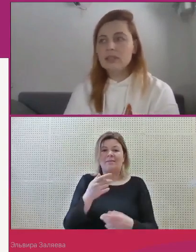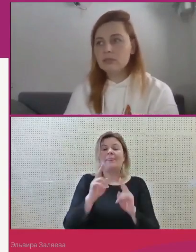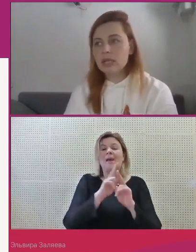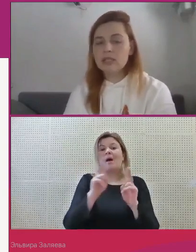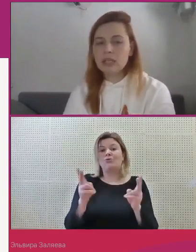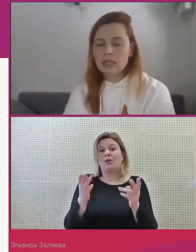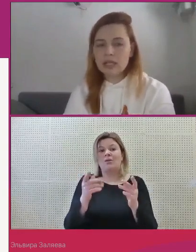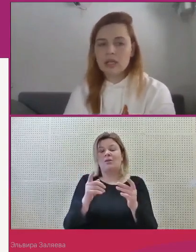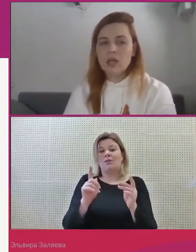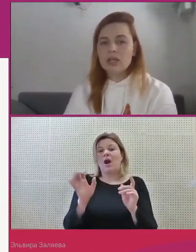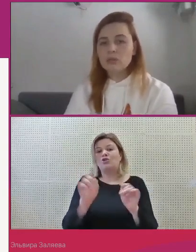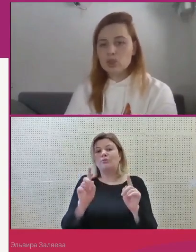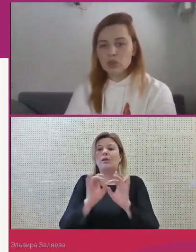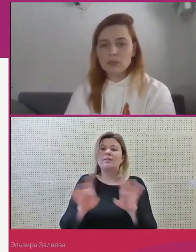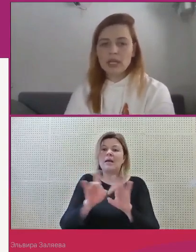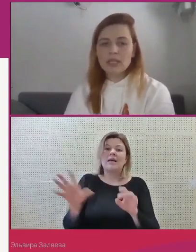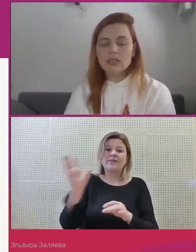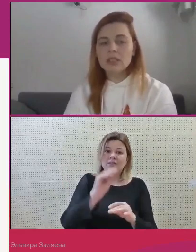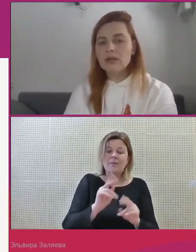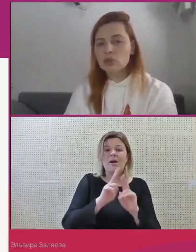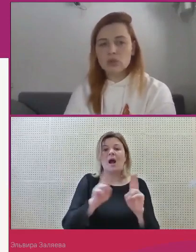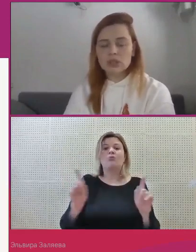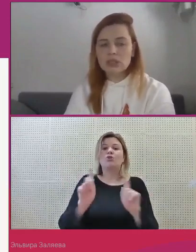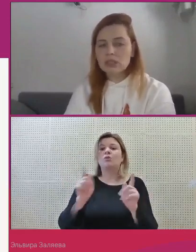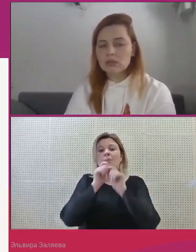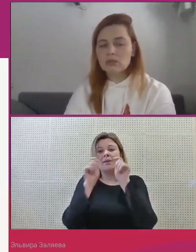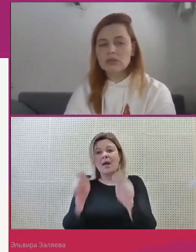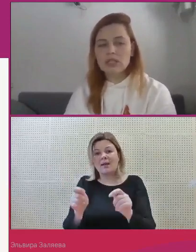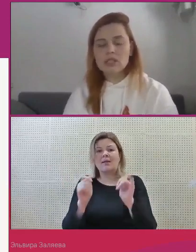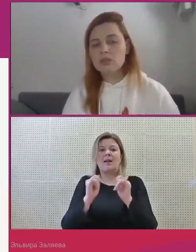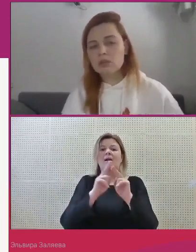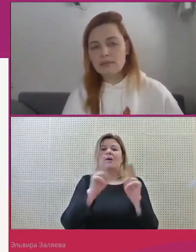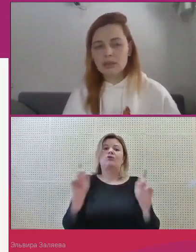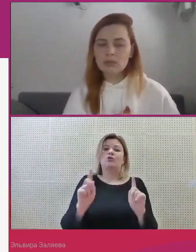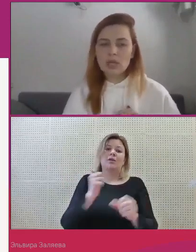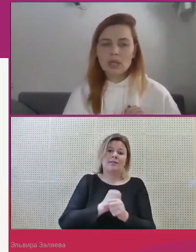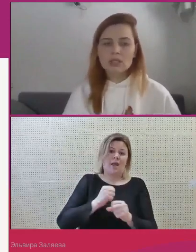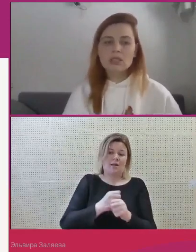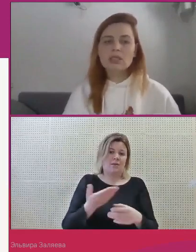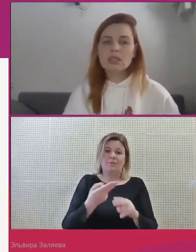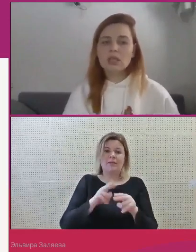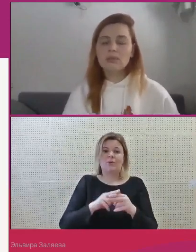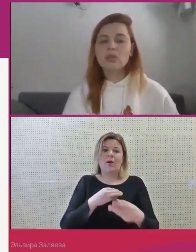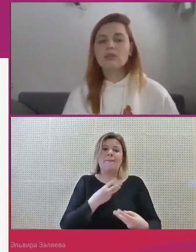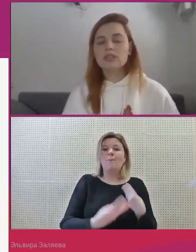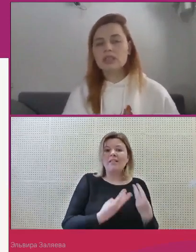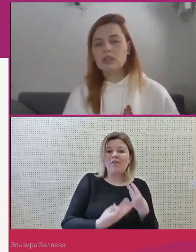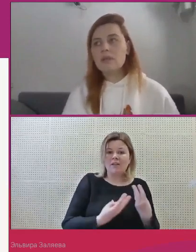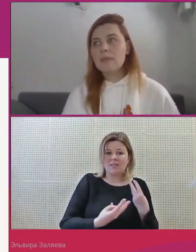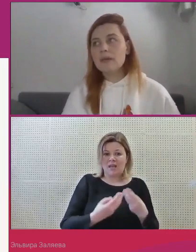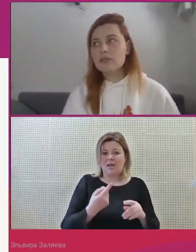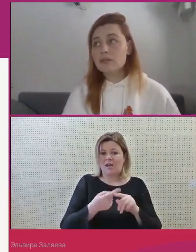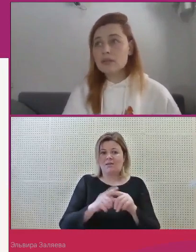рассказать всем, да, и так далее. Кому-то что-то подарить, для кого-то что-то сделать, ну, мотивация тут, наверное, вот единственный из этих пунктов,